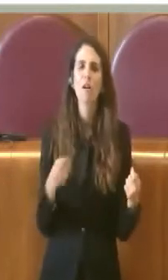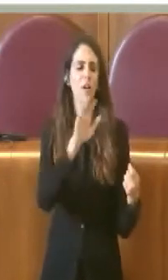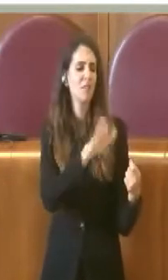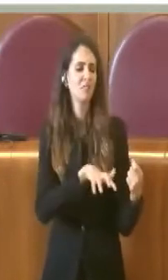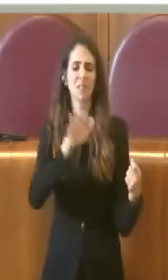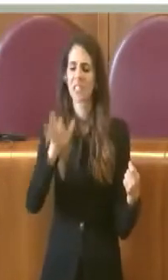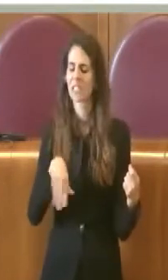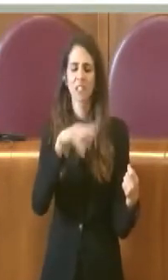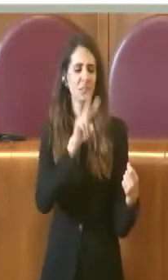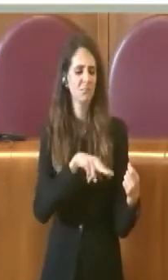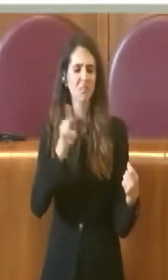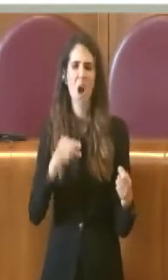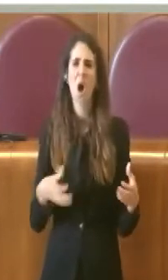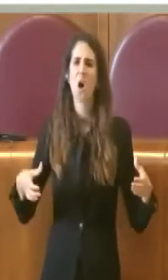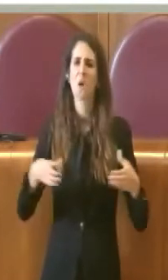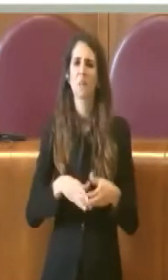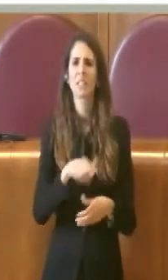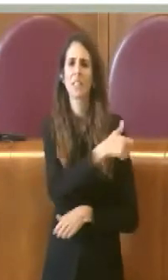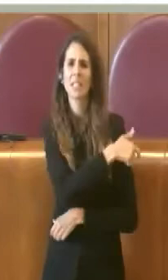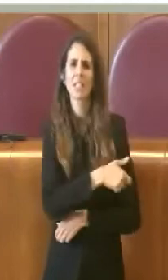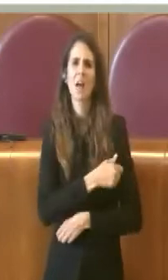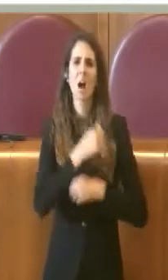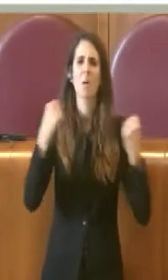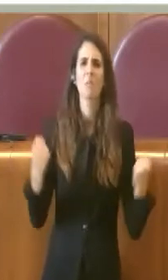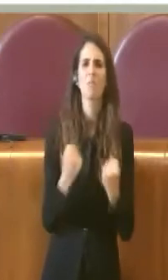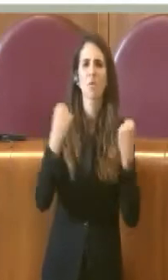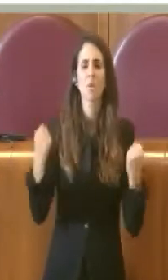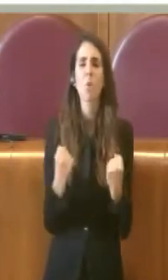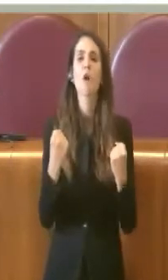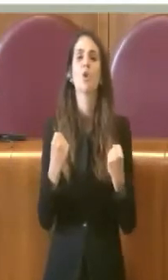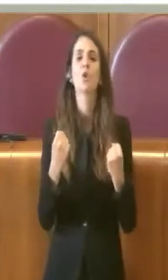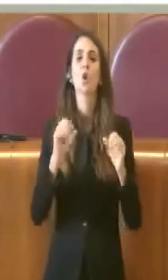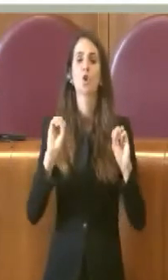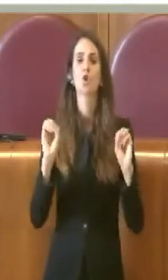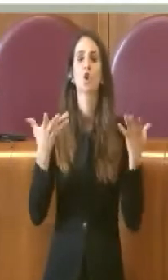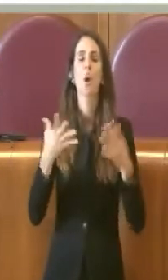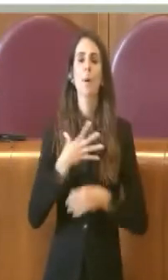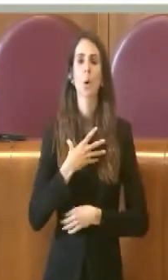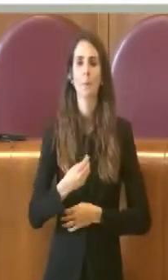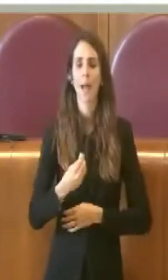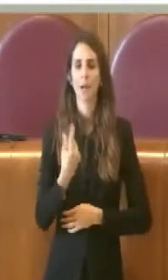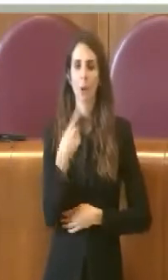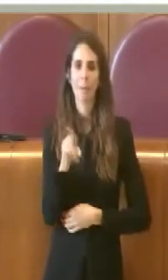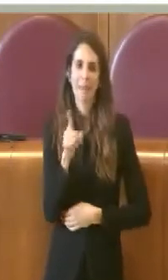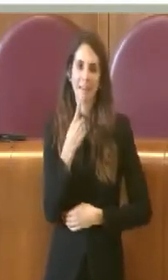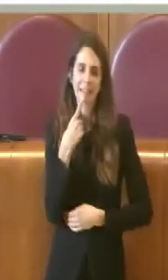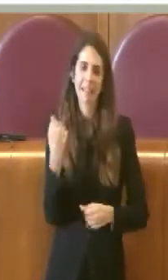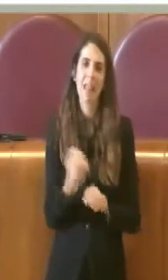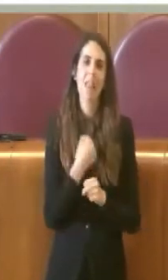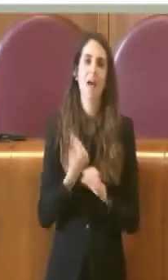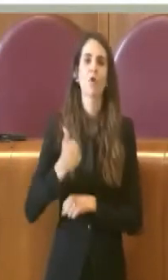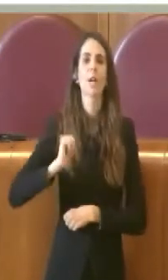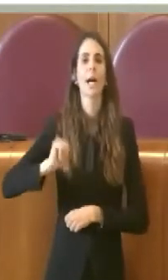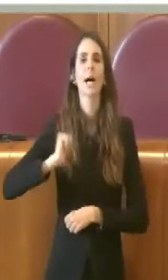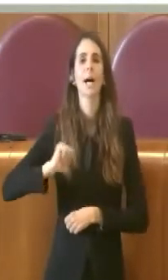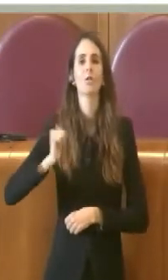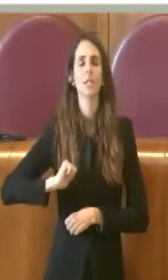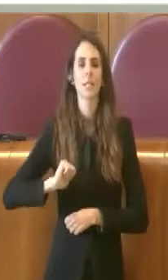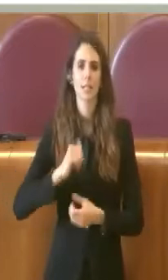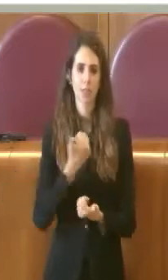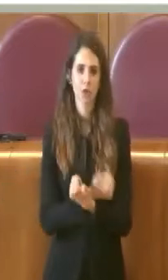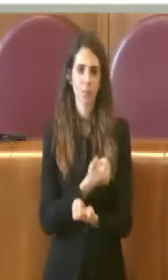organizzazioni sindacali che invitano allo sciopero bianco i lavoratori dei servizi cimiteriali. Devo dire, in questo periodo di